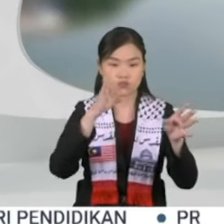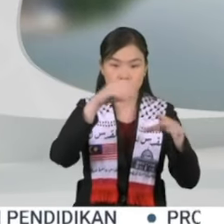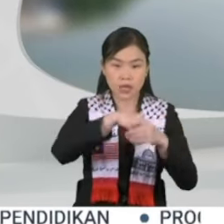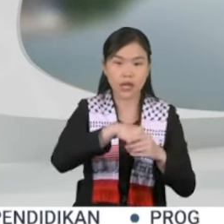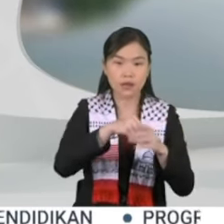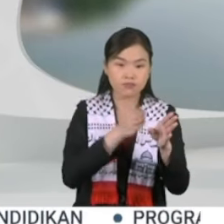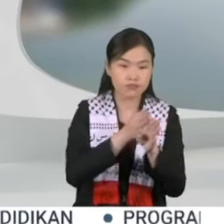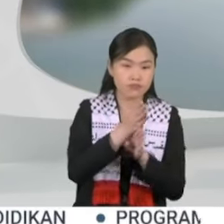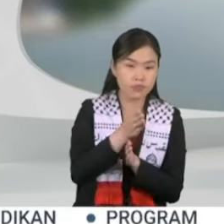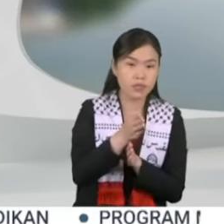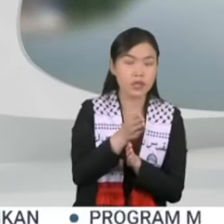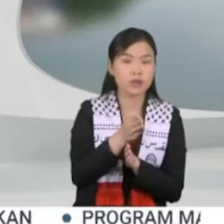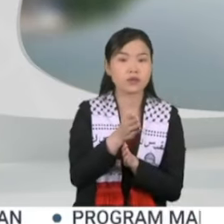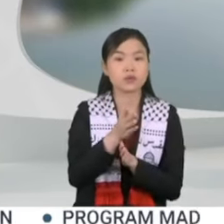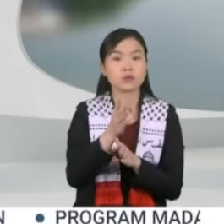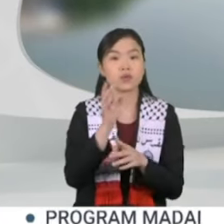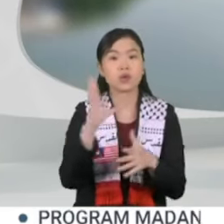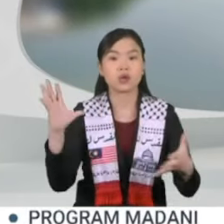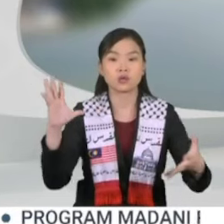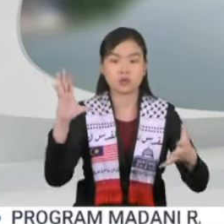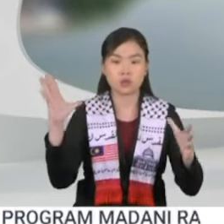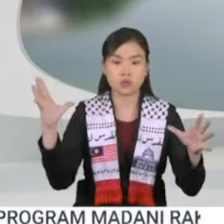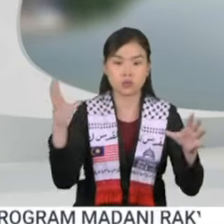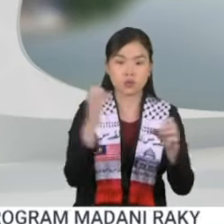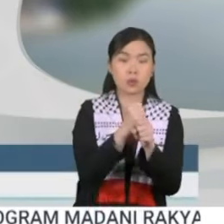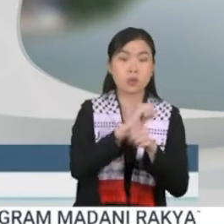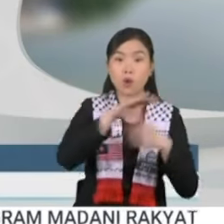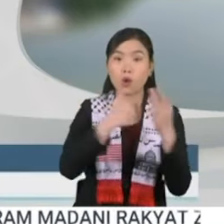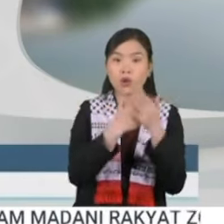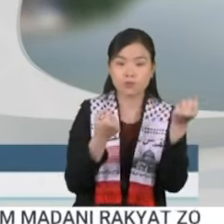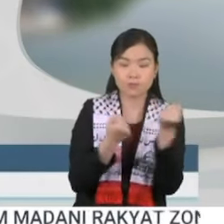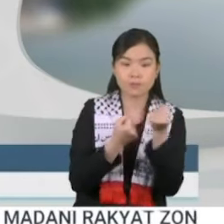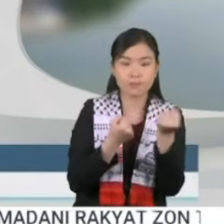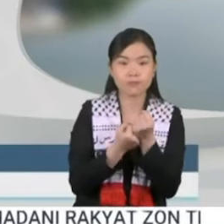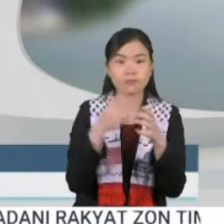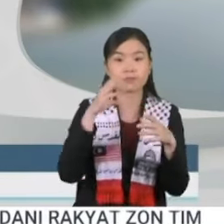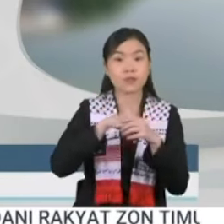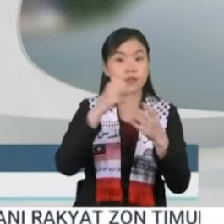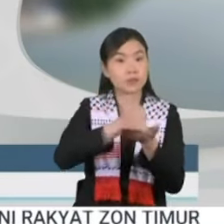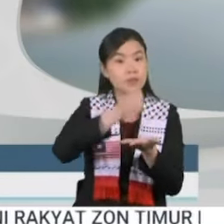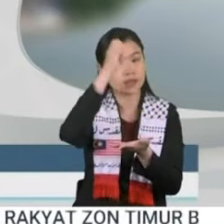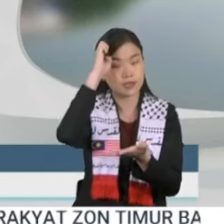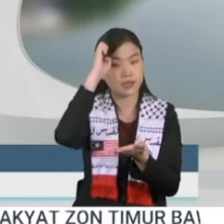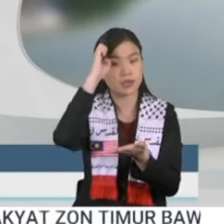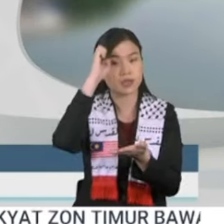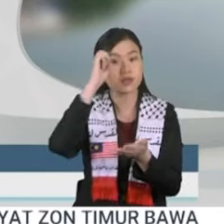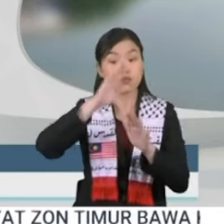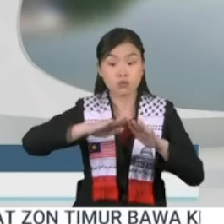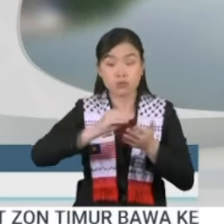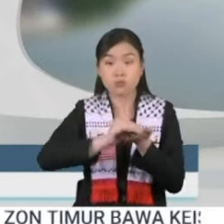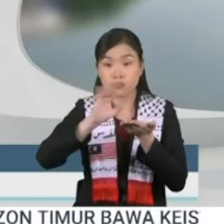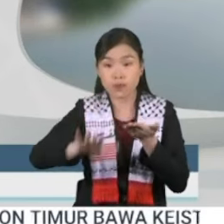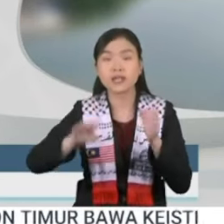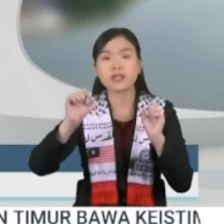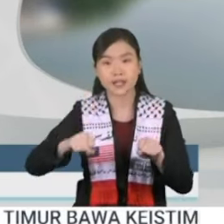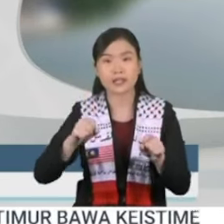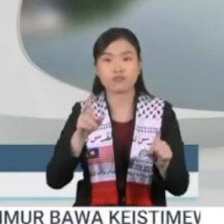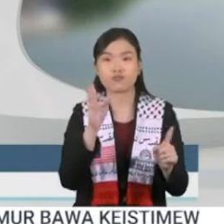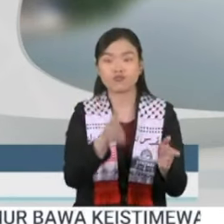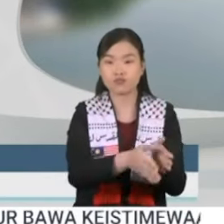pendidikan. Portal yang menggabungkan semua penaja utama dalam bidang pendidikan itu membolehkan pelajar memohon tajaan